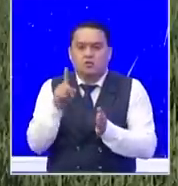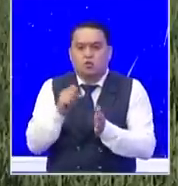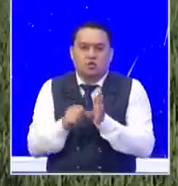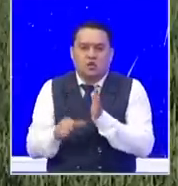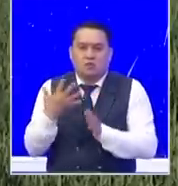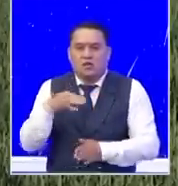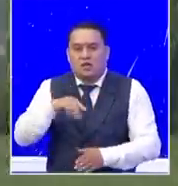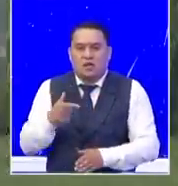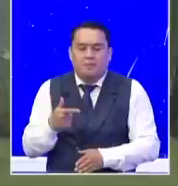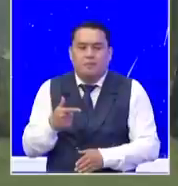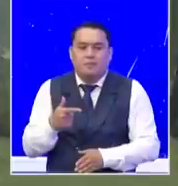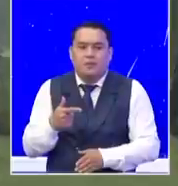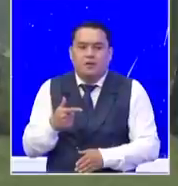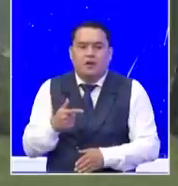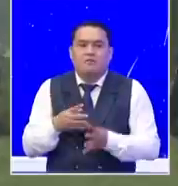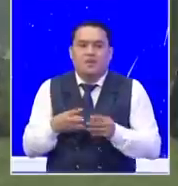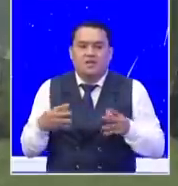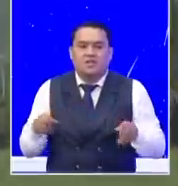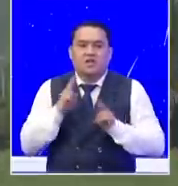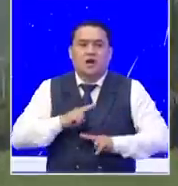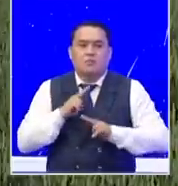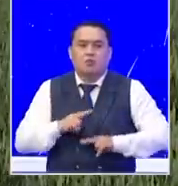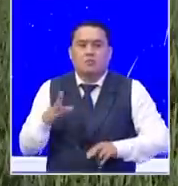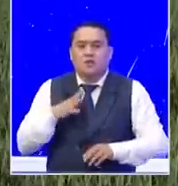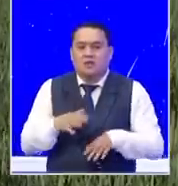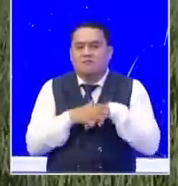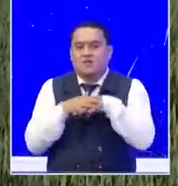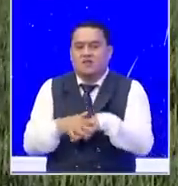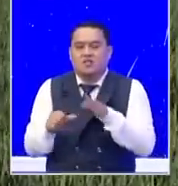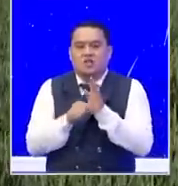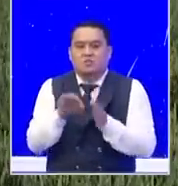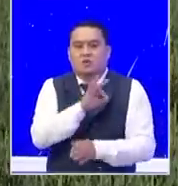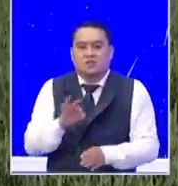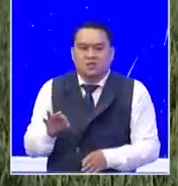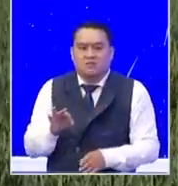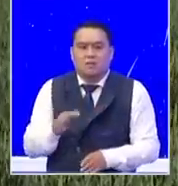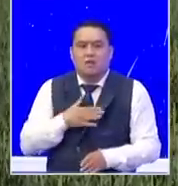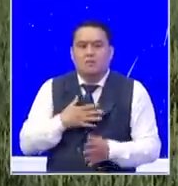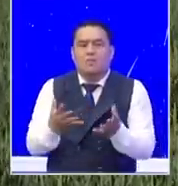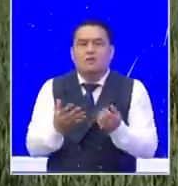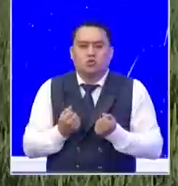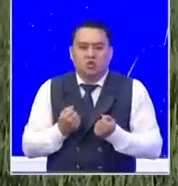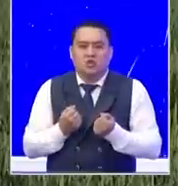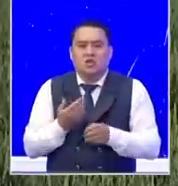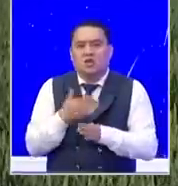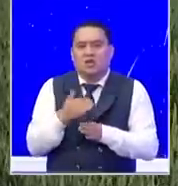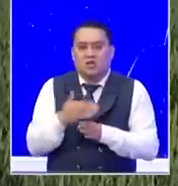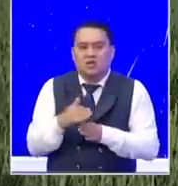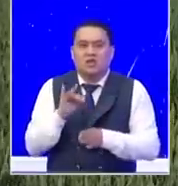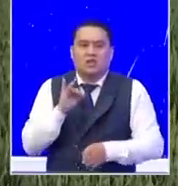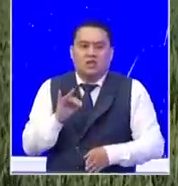165 тенге. На весенние полевые работы были выделены деньги под 6%. Мы также получили этот кредит